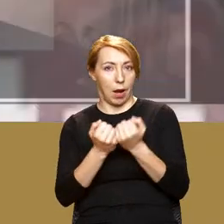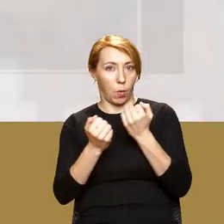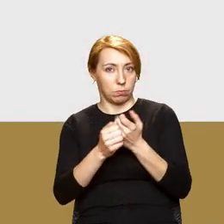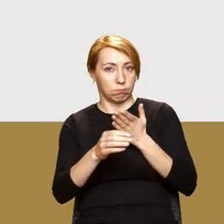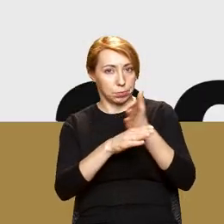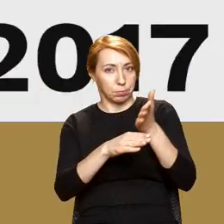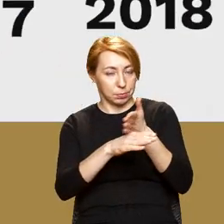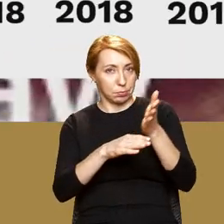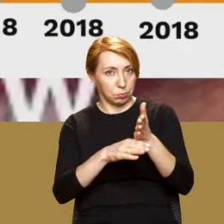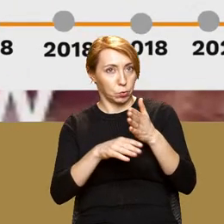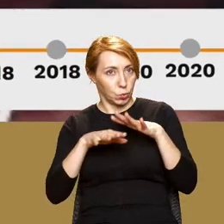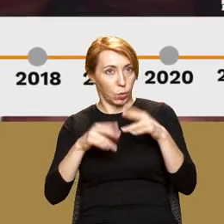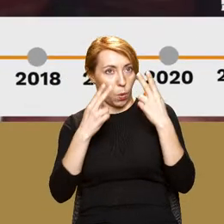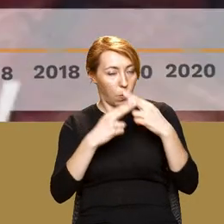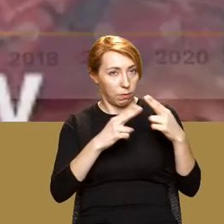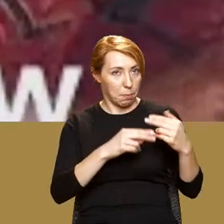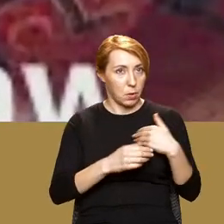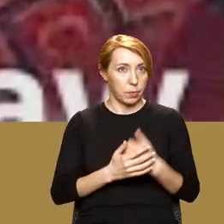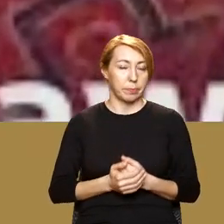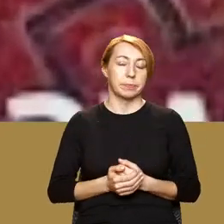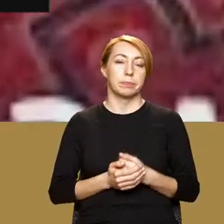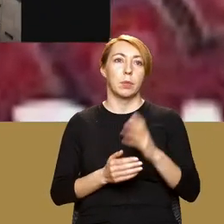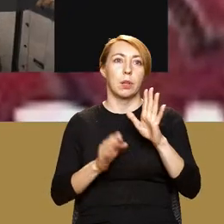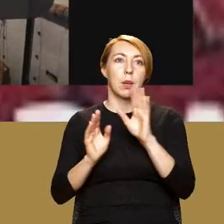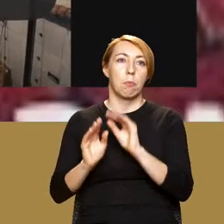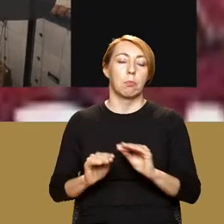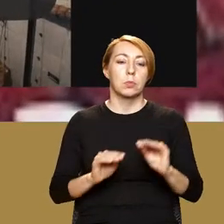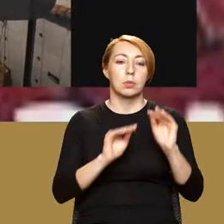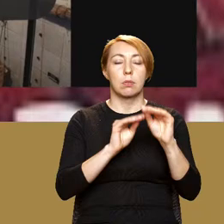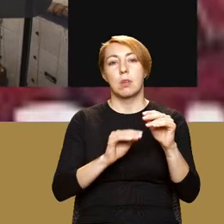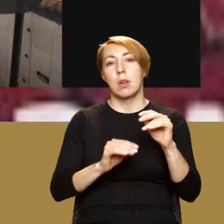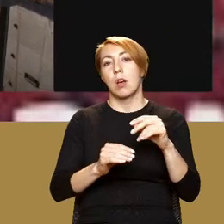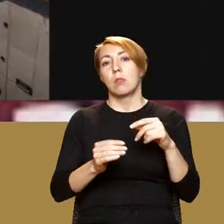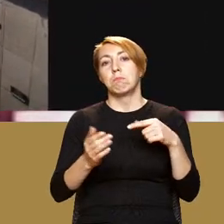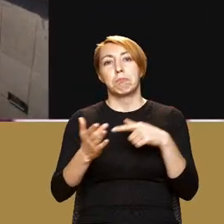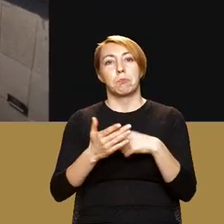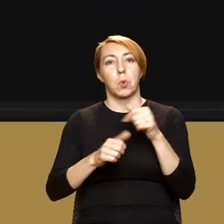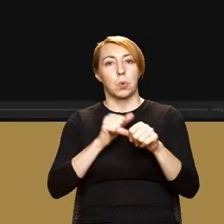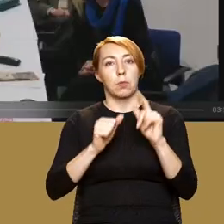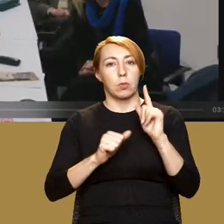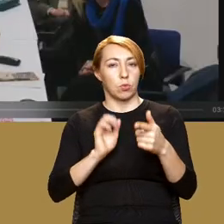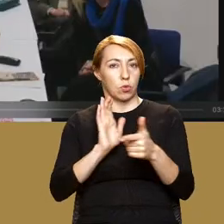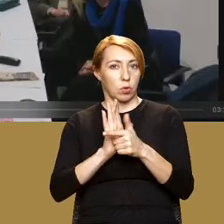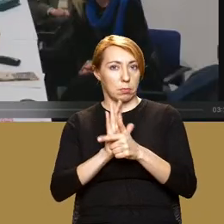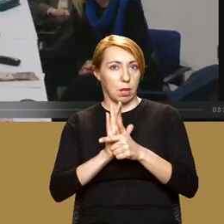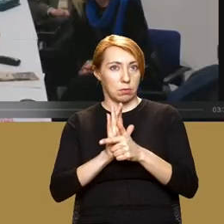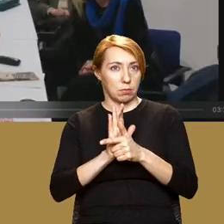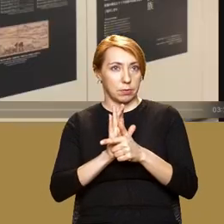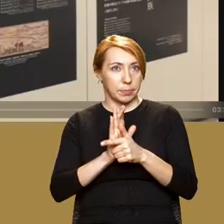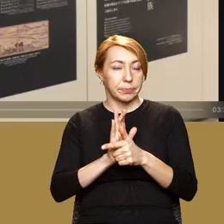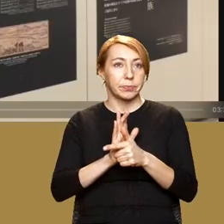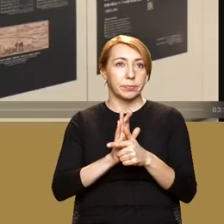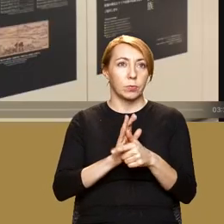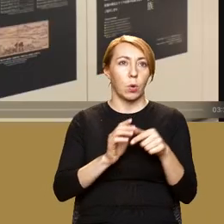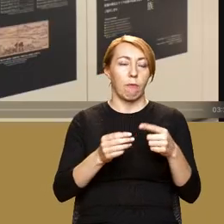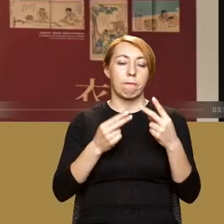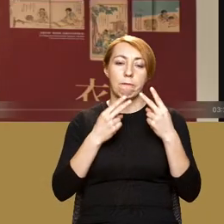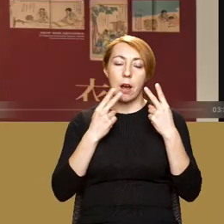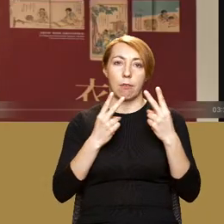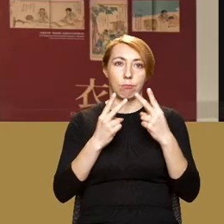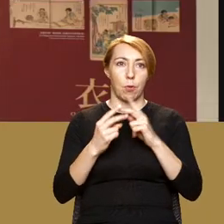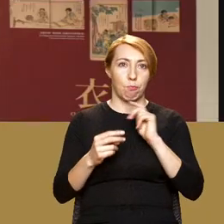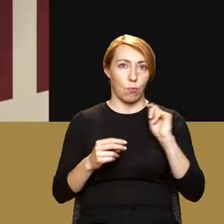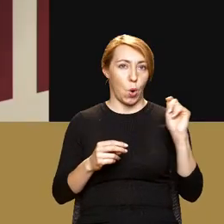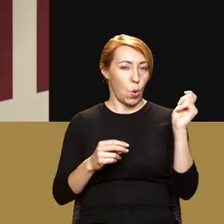krakowską. I przenosimy się do 2017 roku. To była dla nas bardzo ważna podróż,